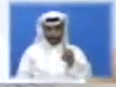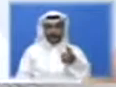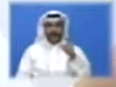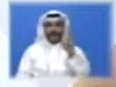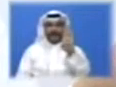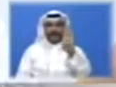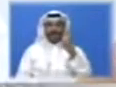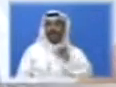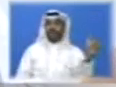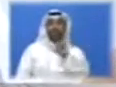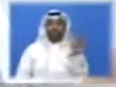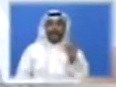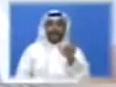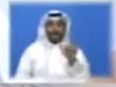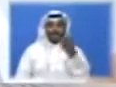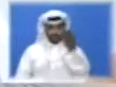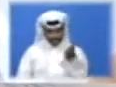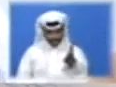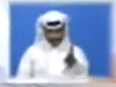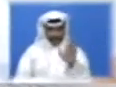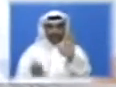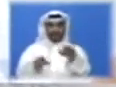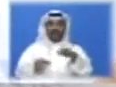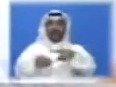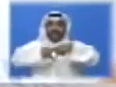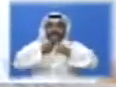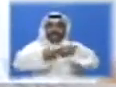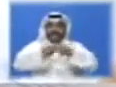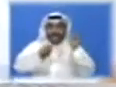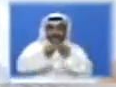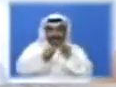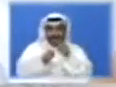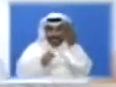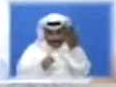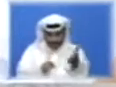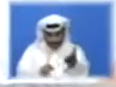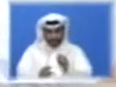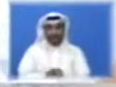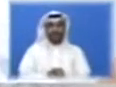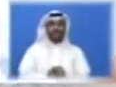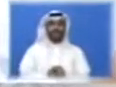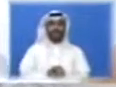وهذا يؤكد أهمية هذه الصناعات وهذه